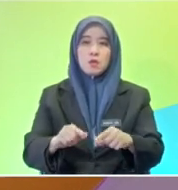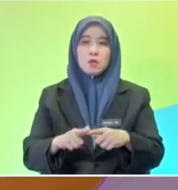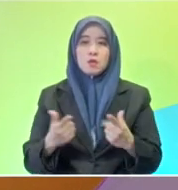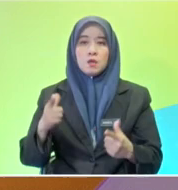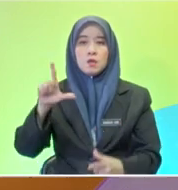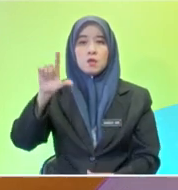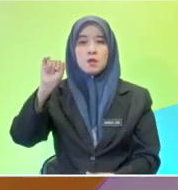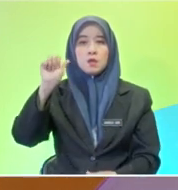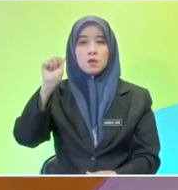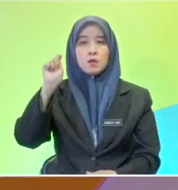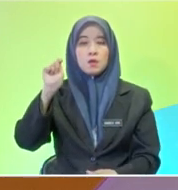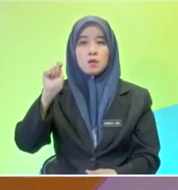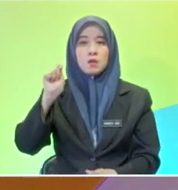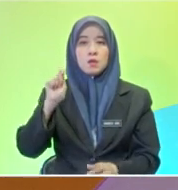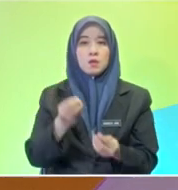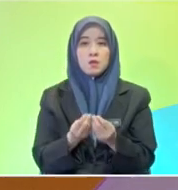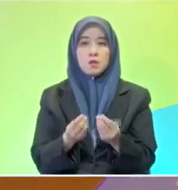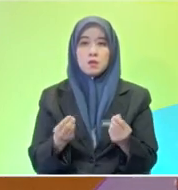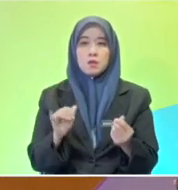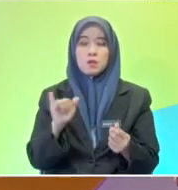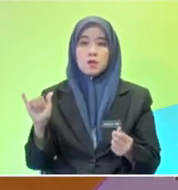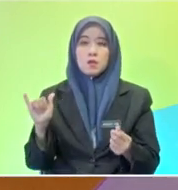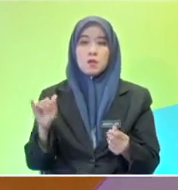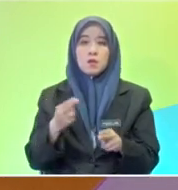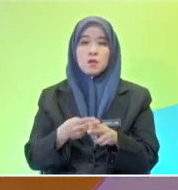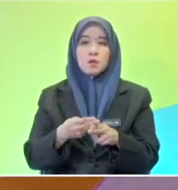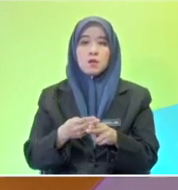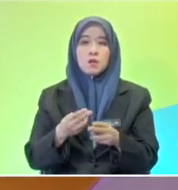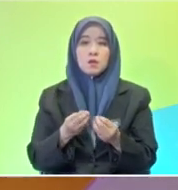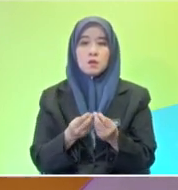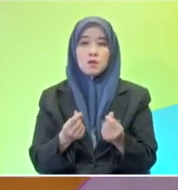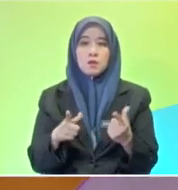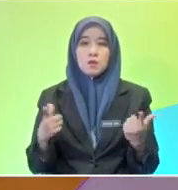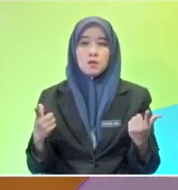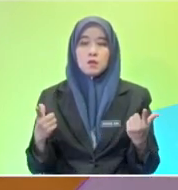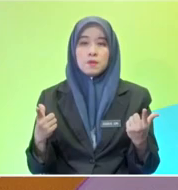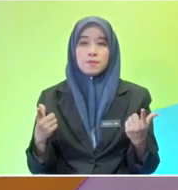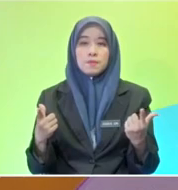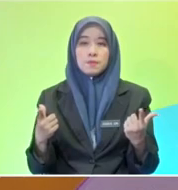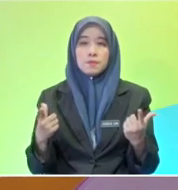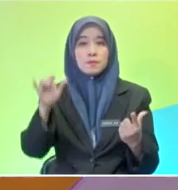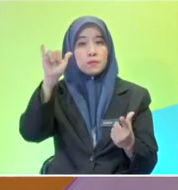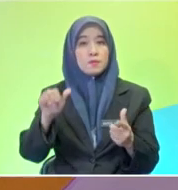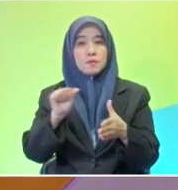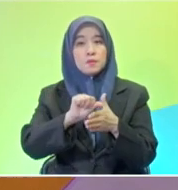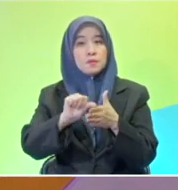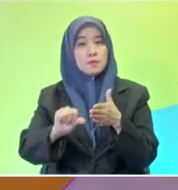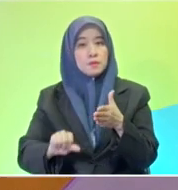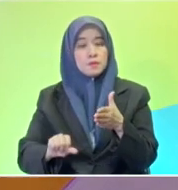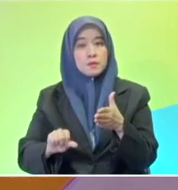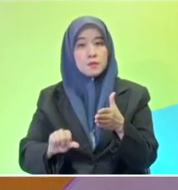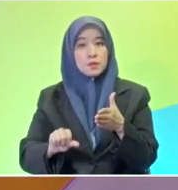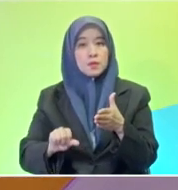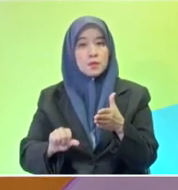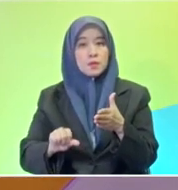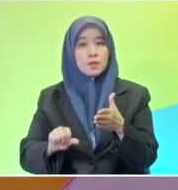Ya. Jadi namanya tanah liat. Okay. Yang terakhir, cikgu. Yang terakhir. Ini yang kita